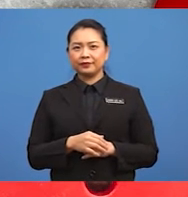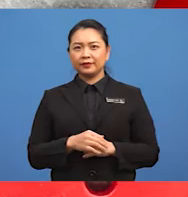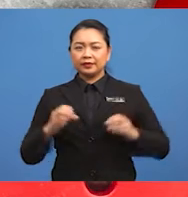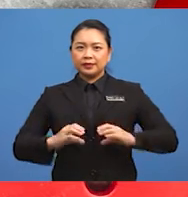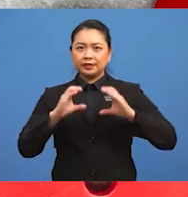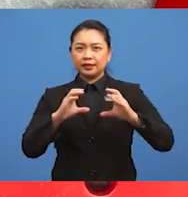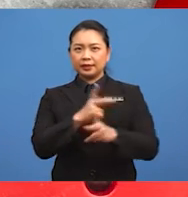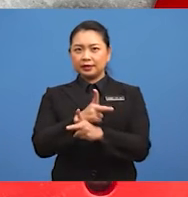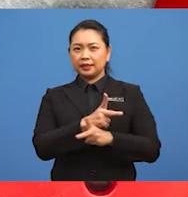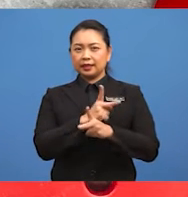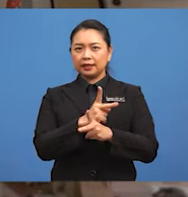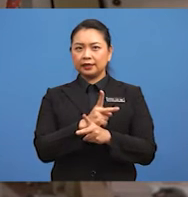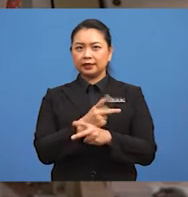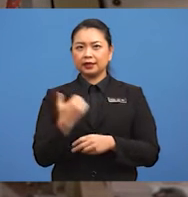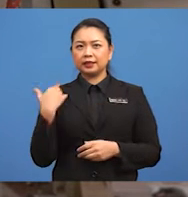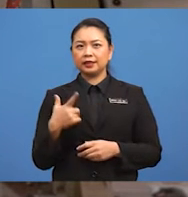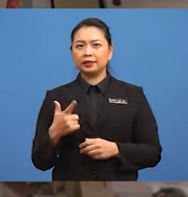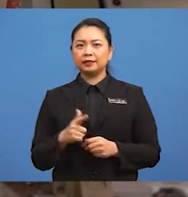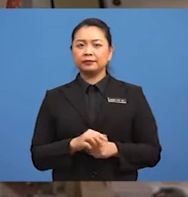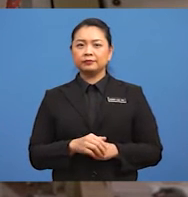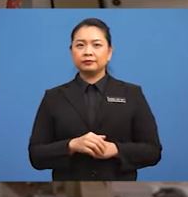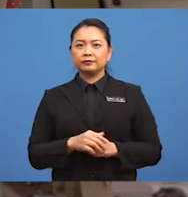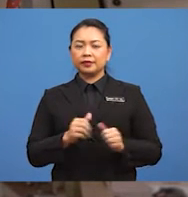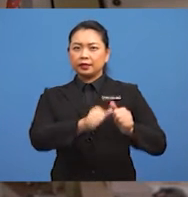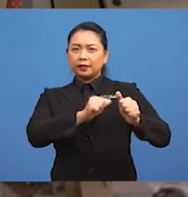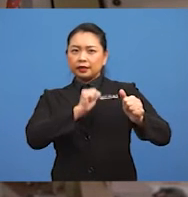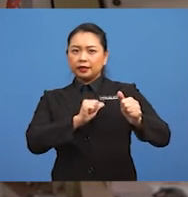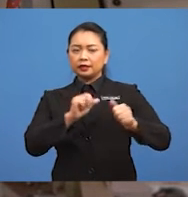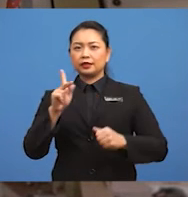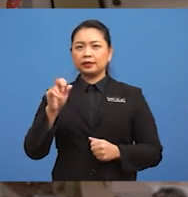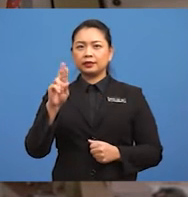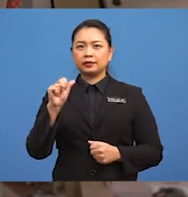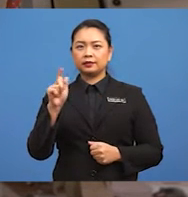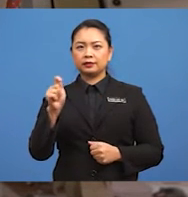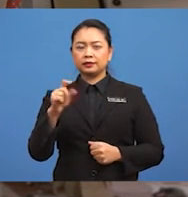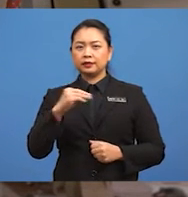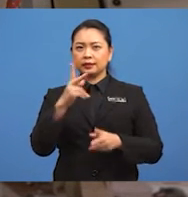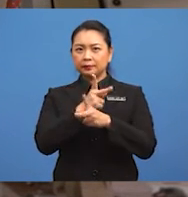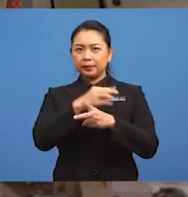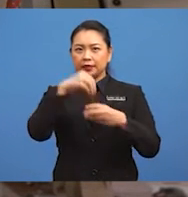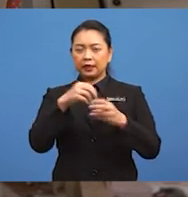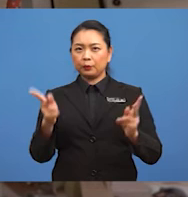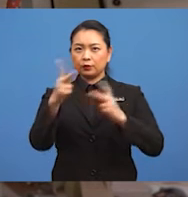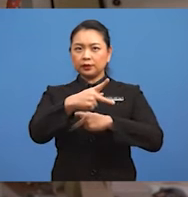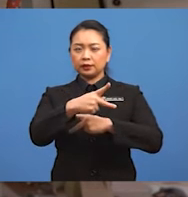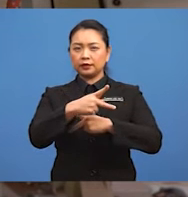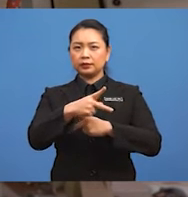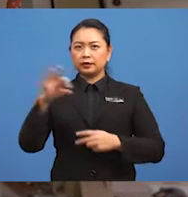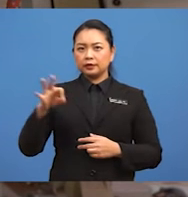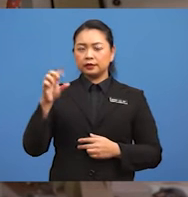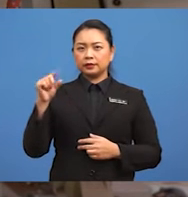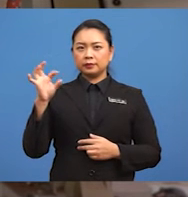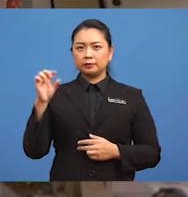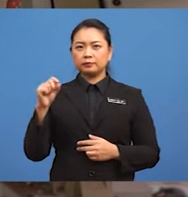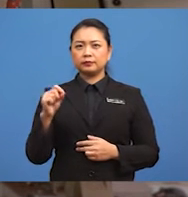Cara penjagaan jarum ialah elakkan daripada berkarat dan simpan dalam bekas jarum. Pastikan